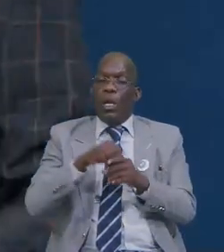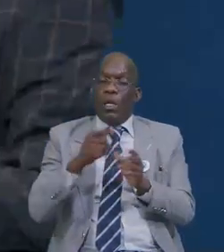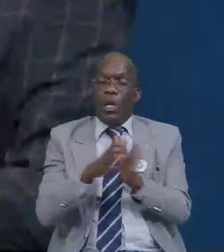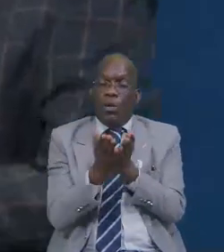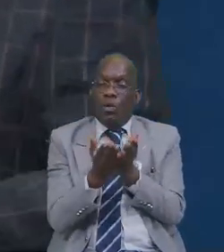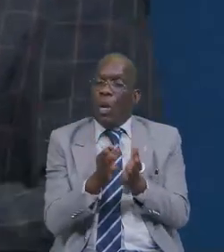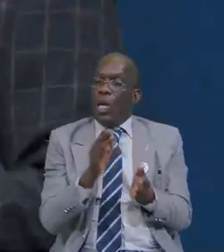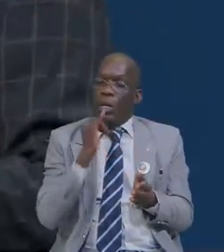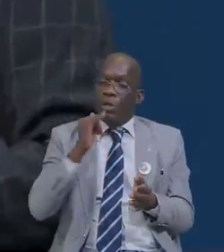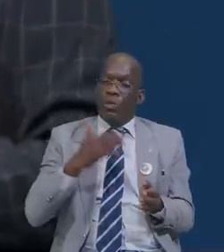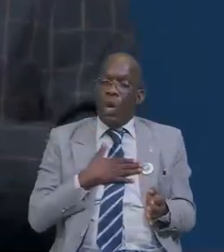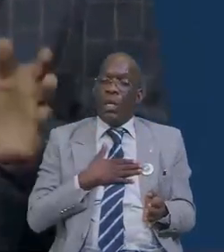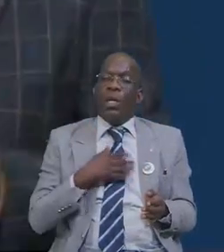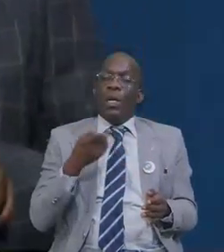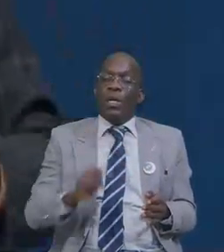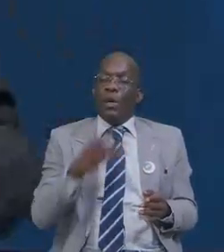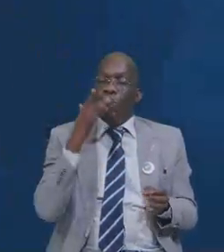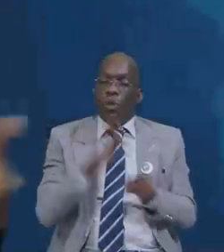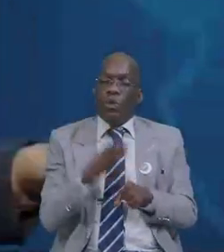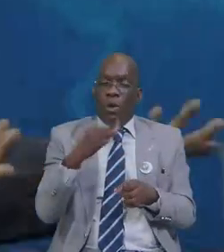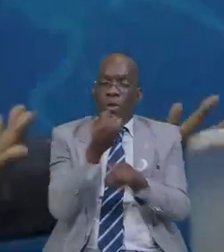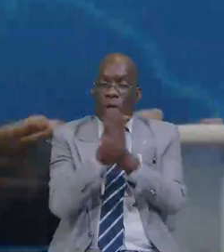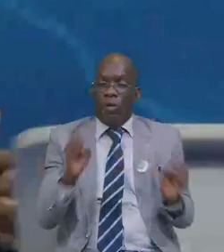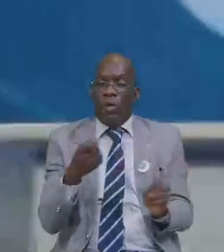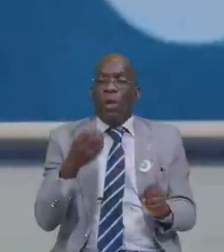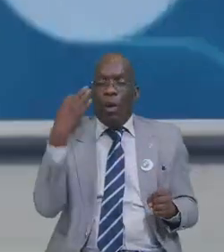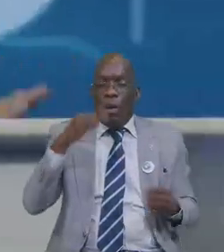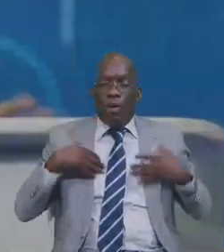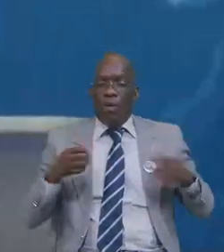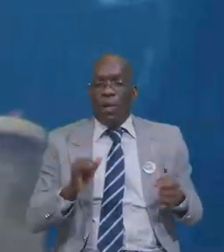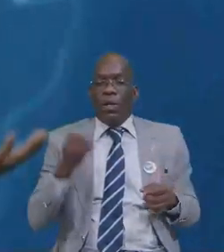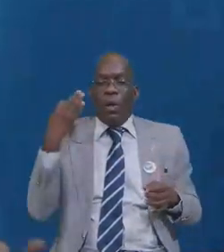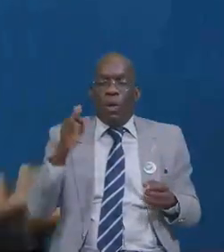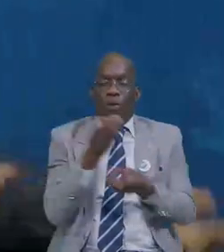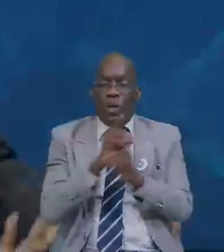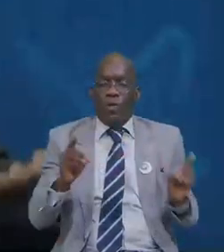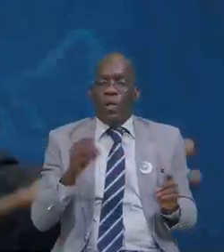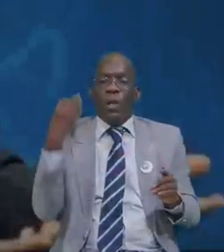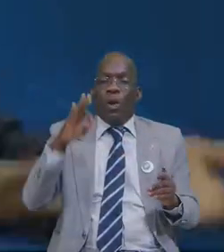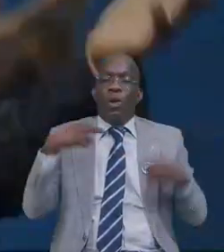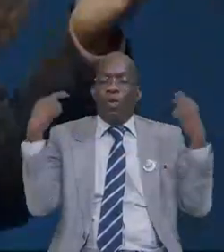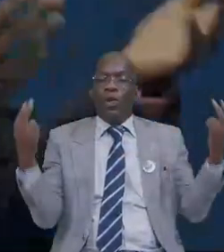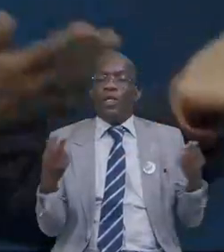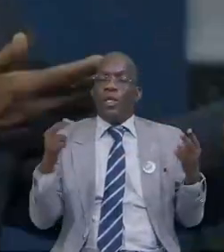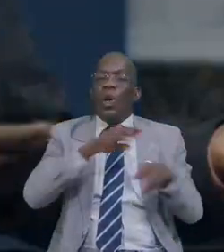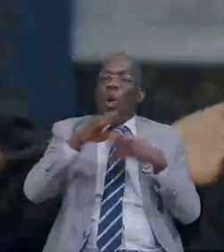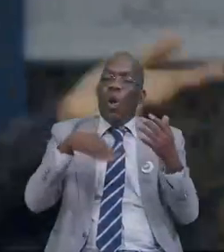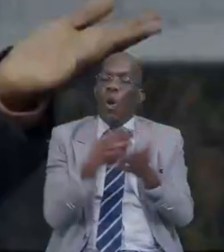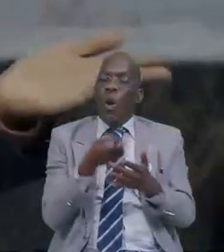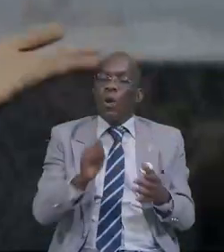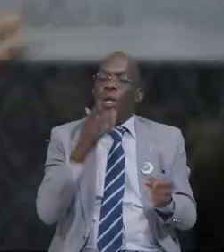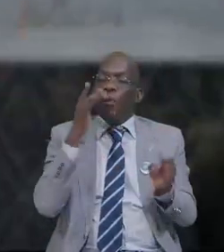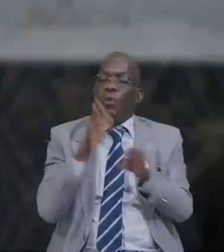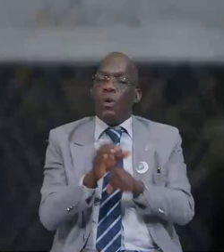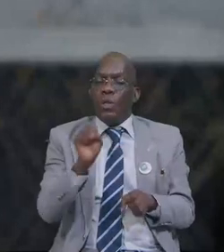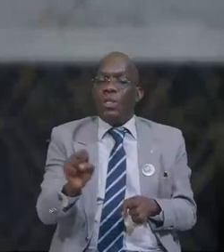moi. Toutes les promesses du salut, de la libération, de la guérison, de la délivrance, de la victoire, du triomphe, toutes